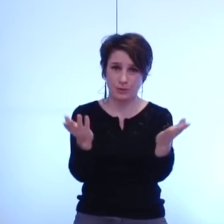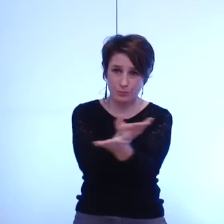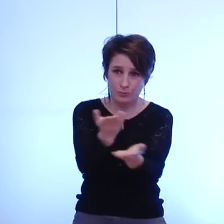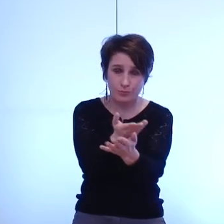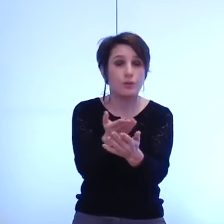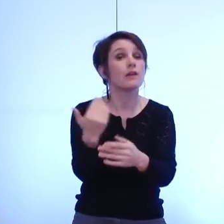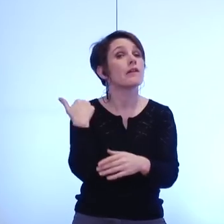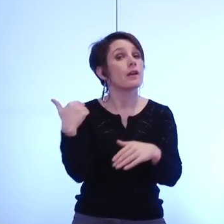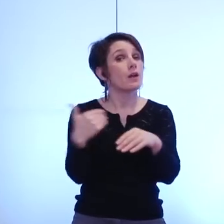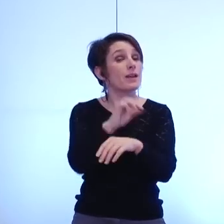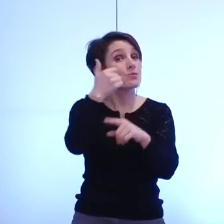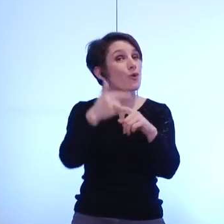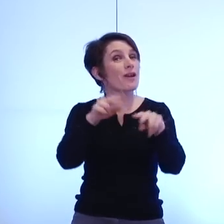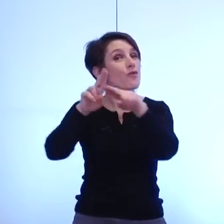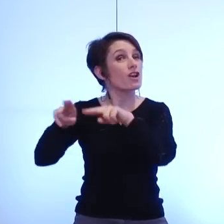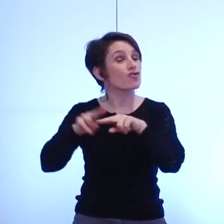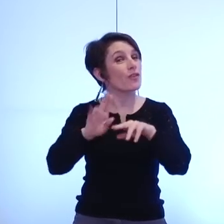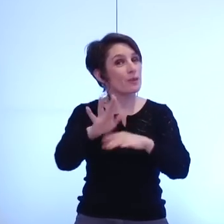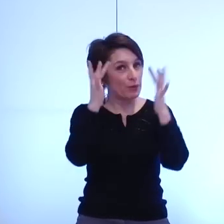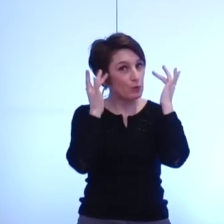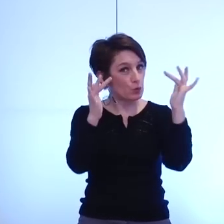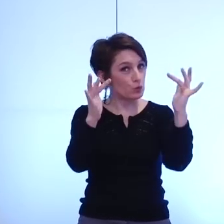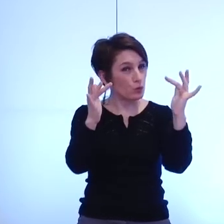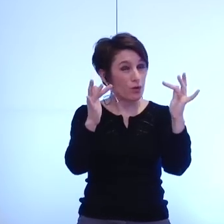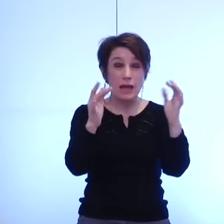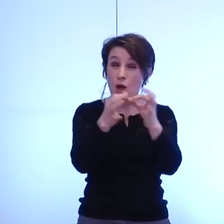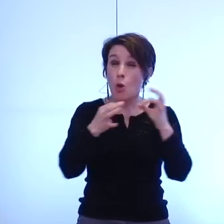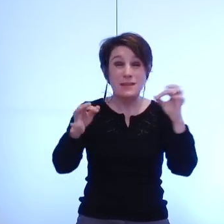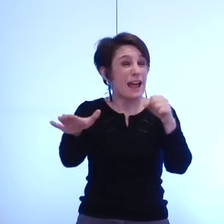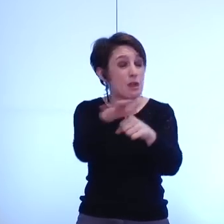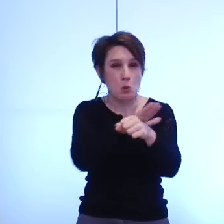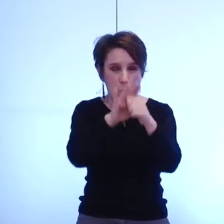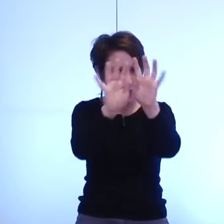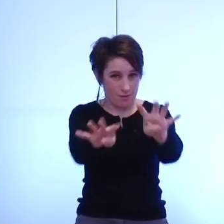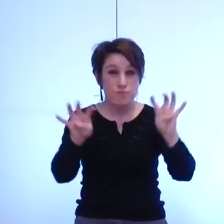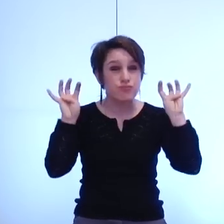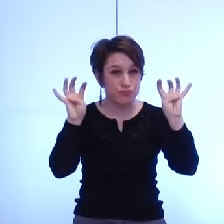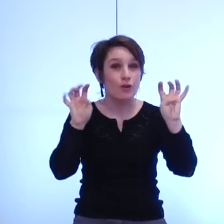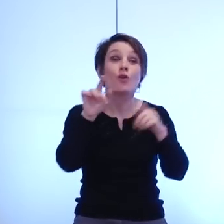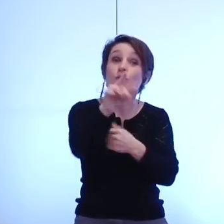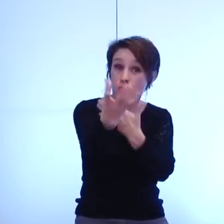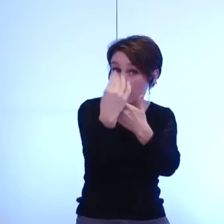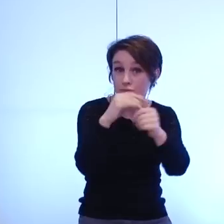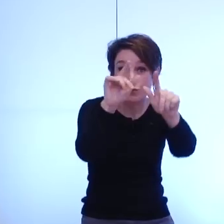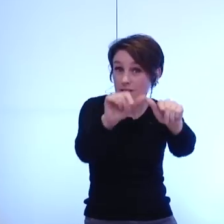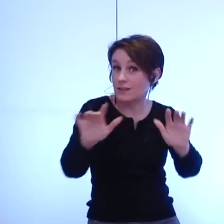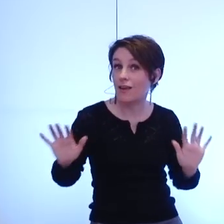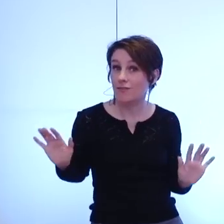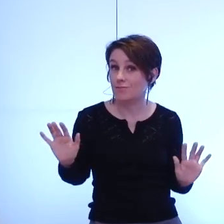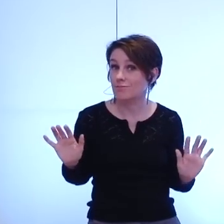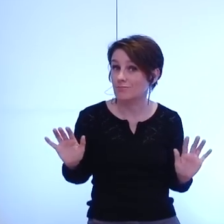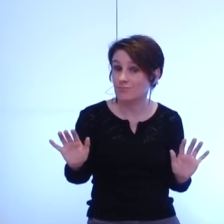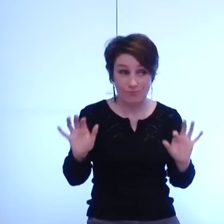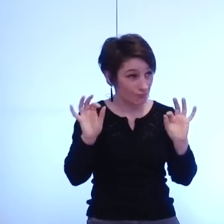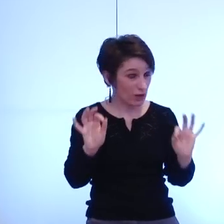chantier de la culture et des cultures qui a fait sale comble et auxquelles d'ailleurs vous avez assisté c'est là ce qu